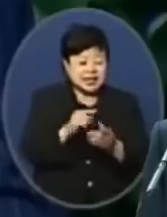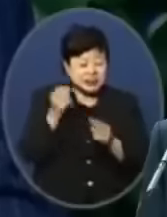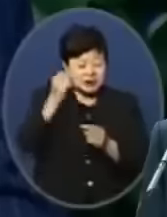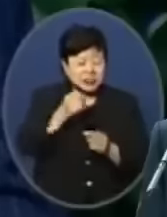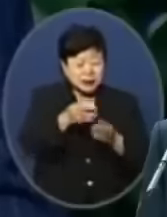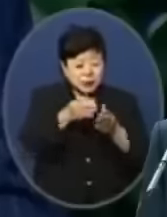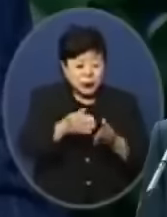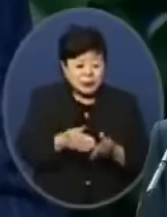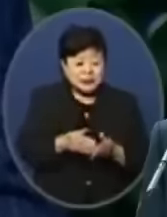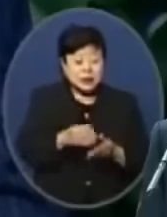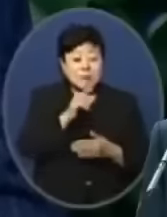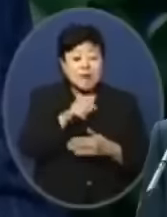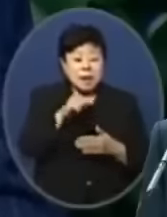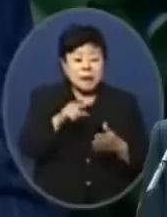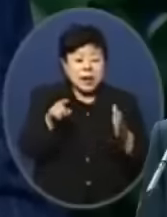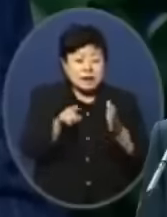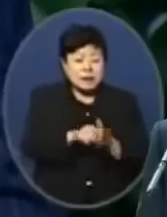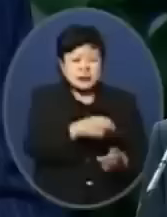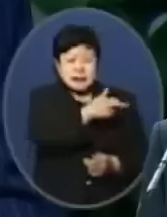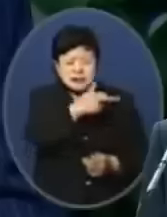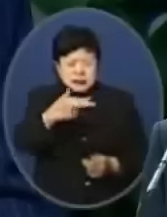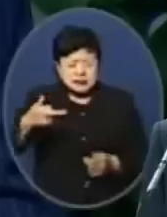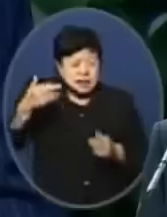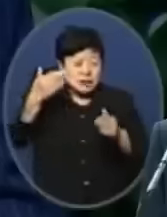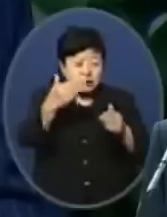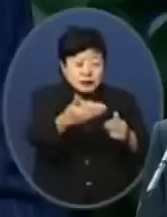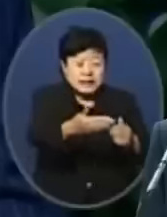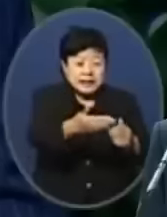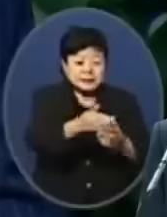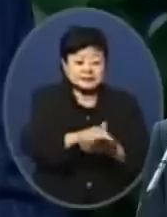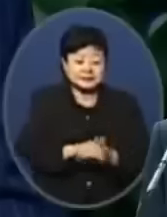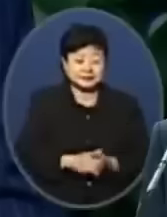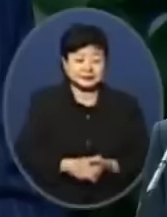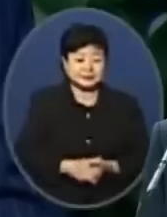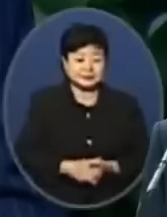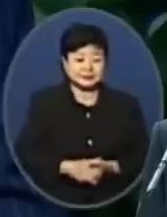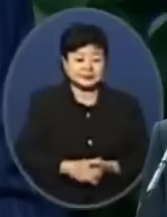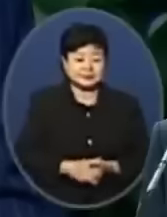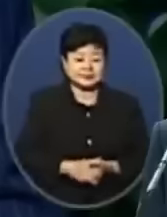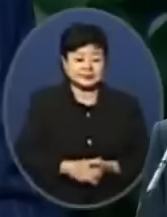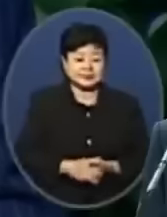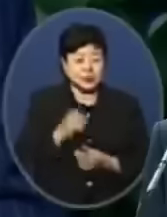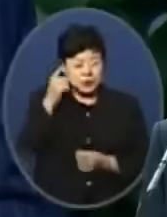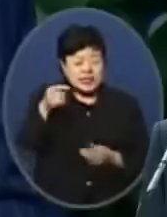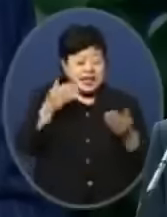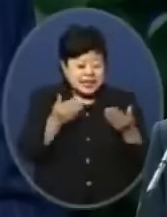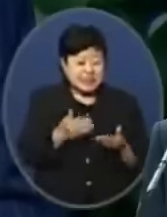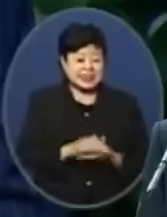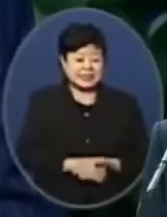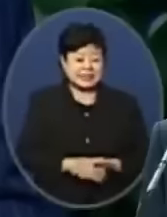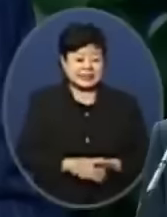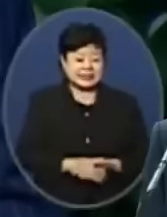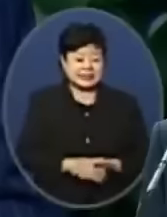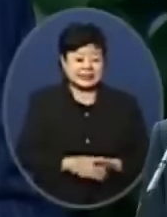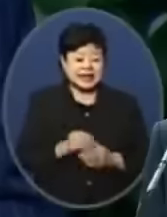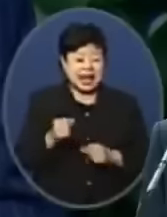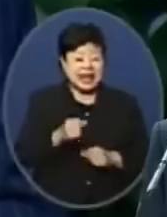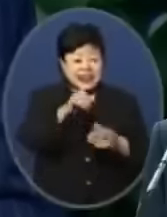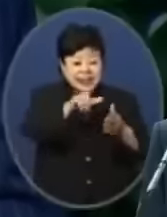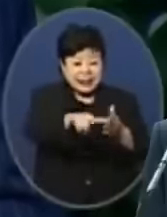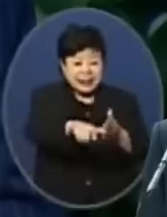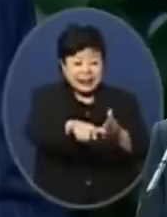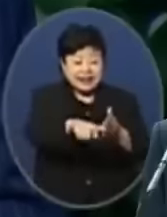성령으로 말미암아 마음속에 믿음이 확짝 생겨나게 되는 것입니다. 위대한 일을 해야만 할